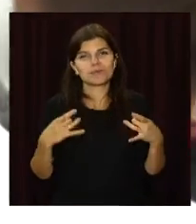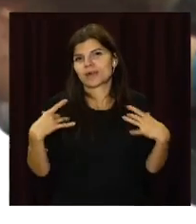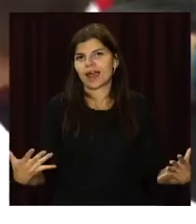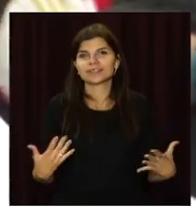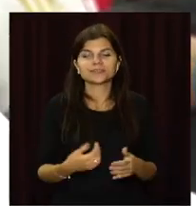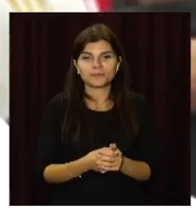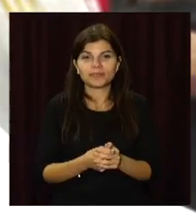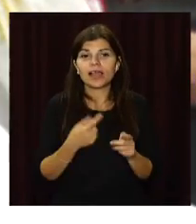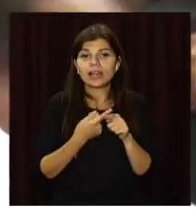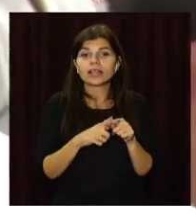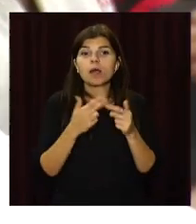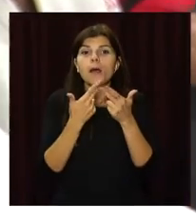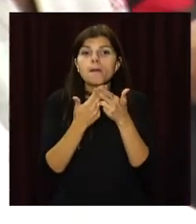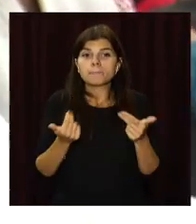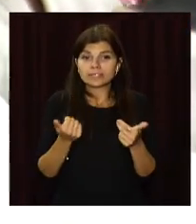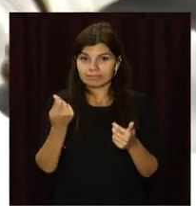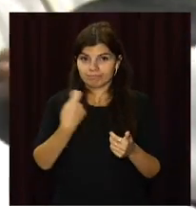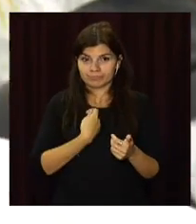признання